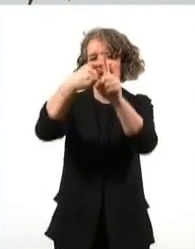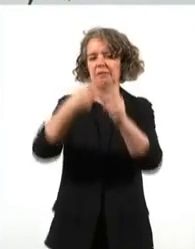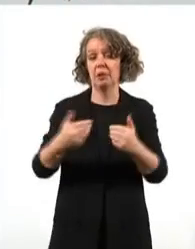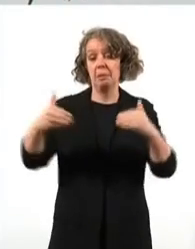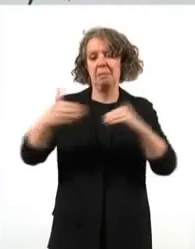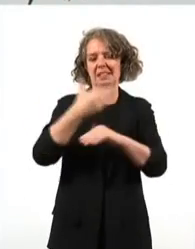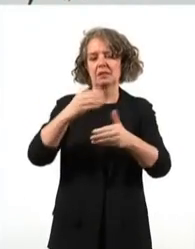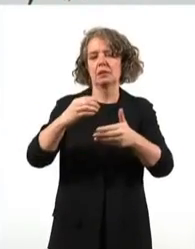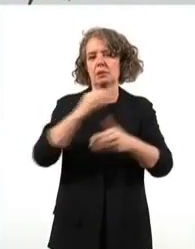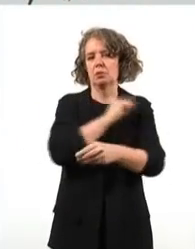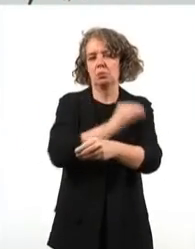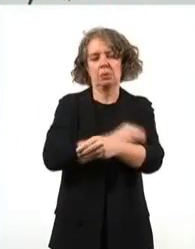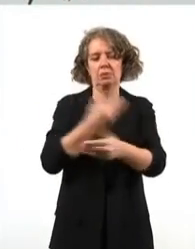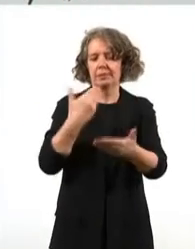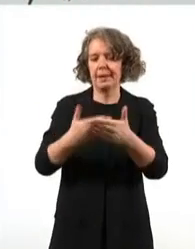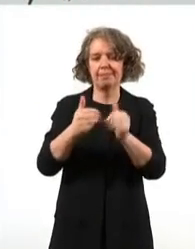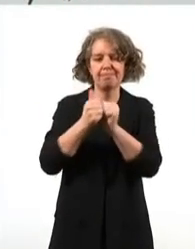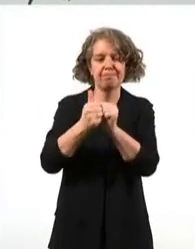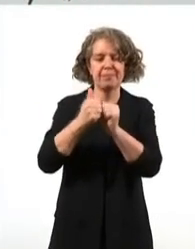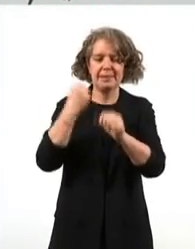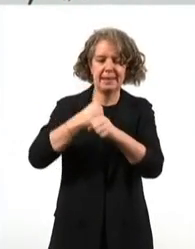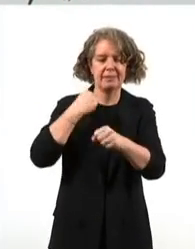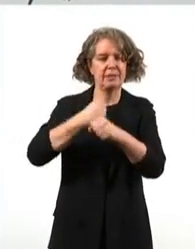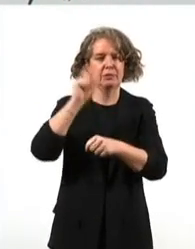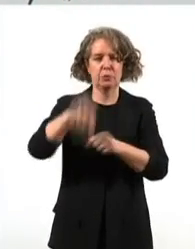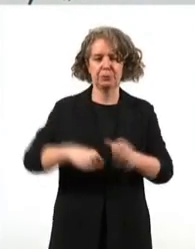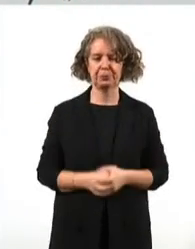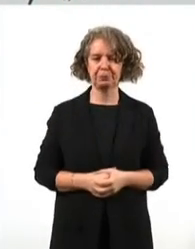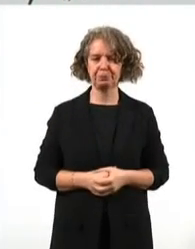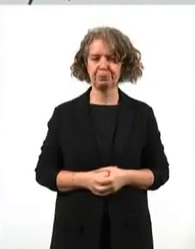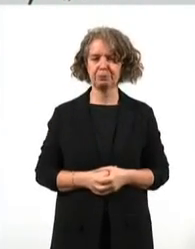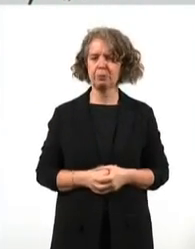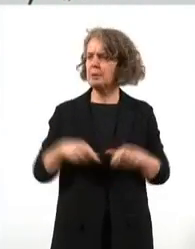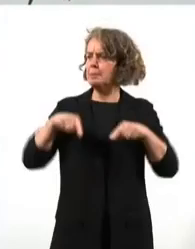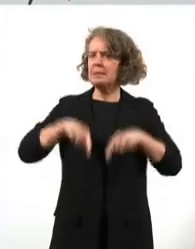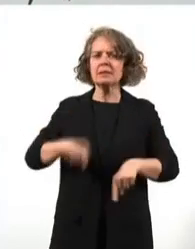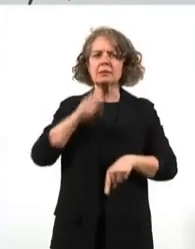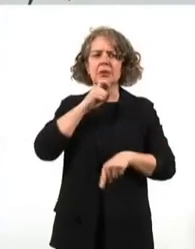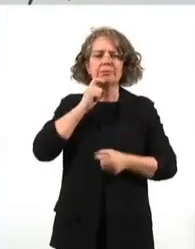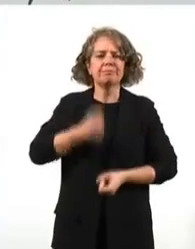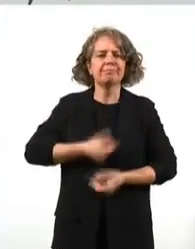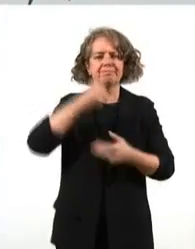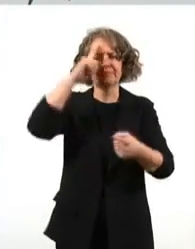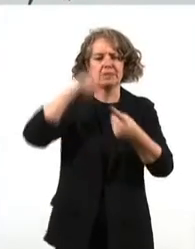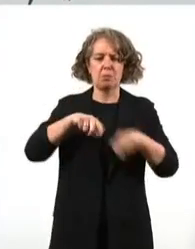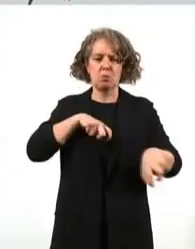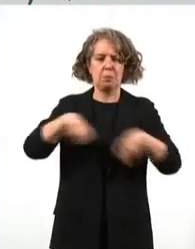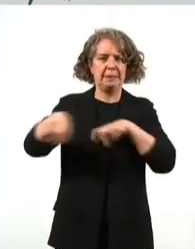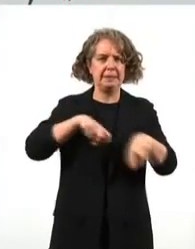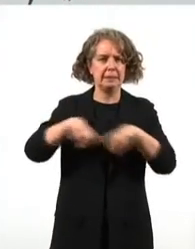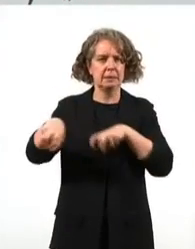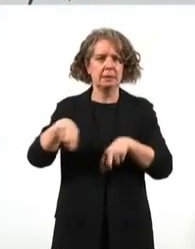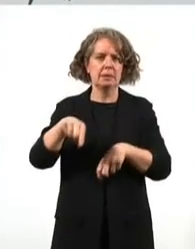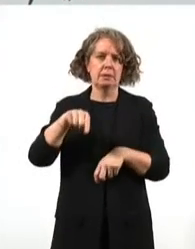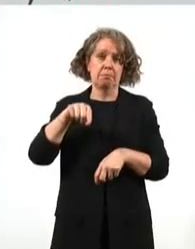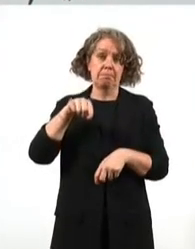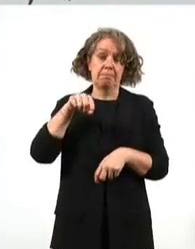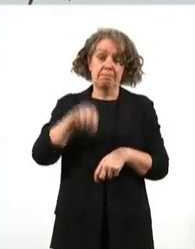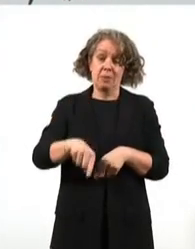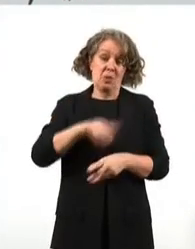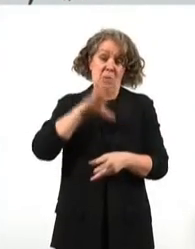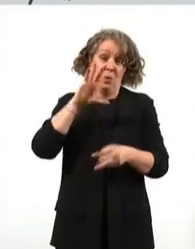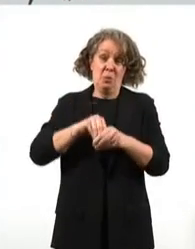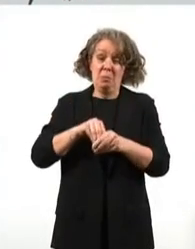de mobilité, le ministre en a parlé. Là encore, c'est vraiment un sujet à traiter avec